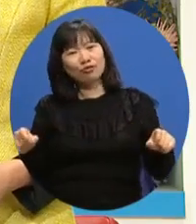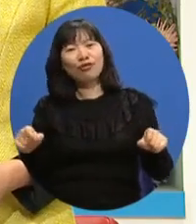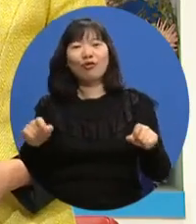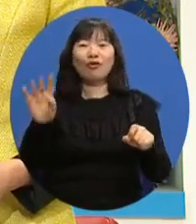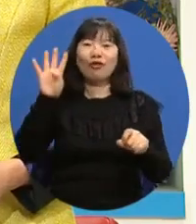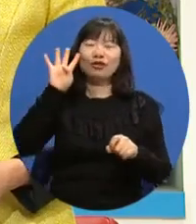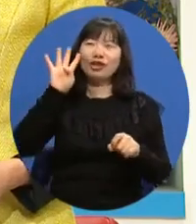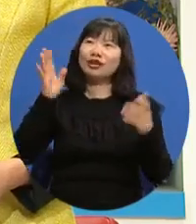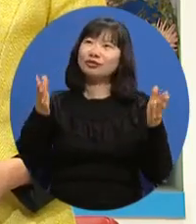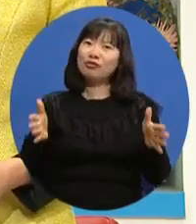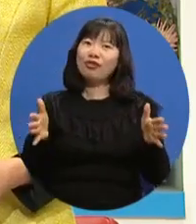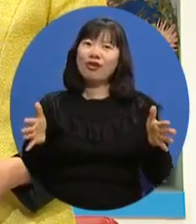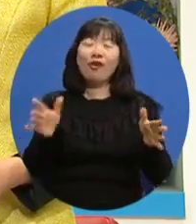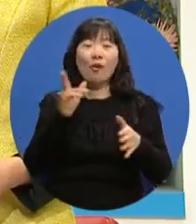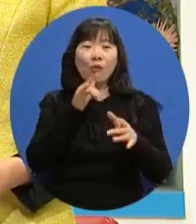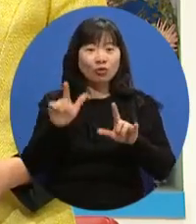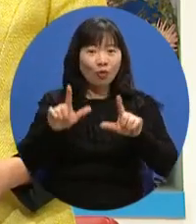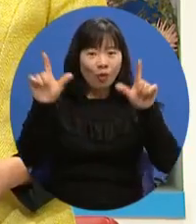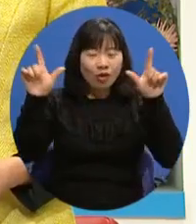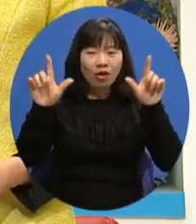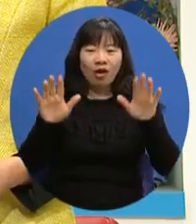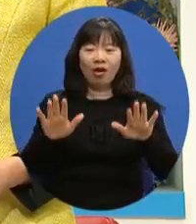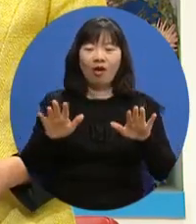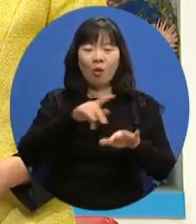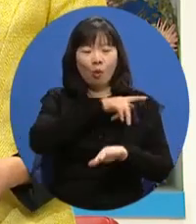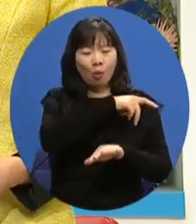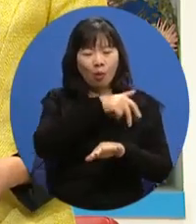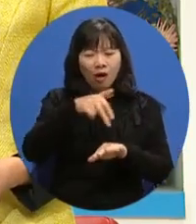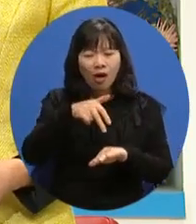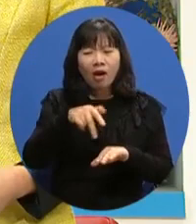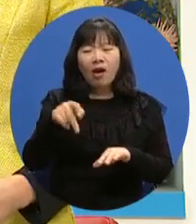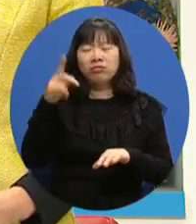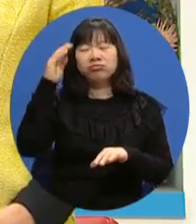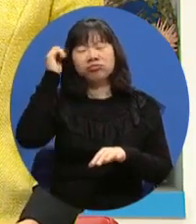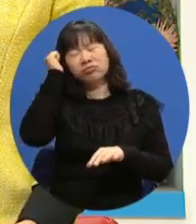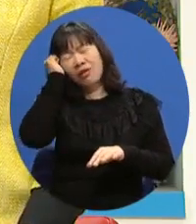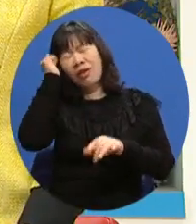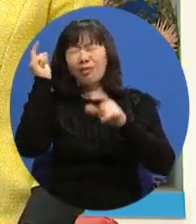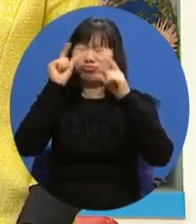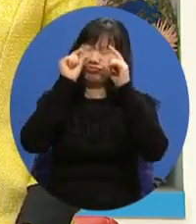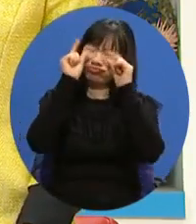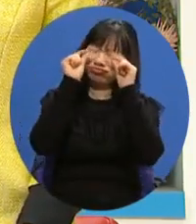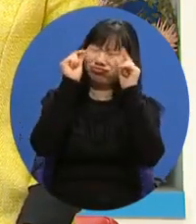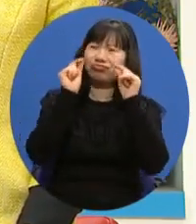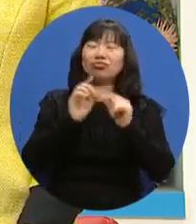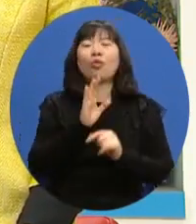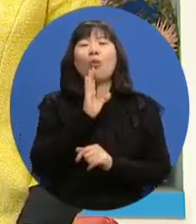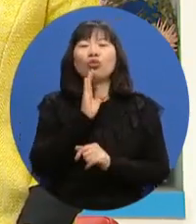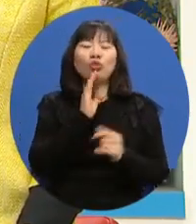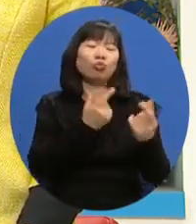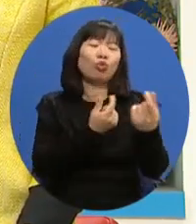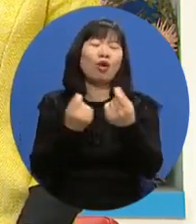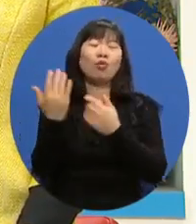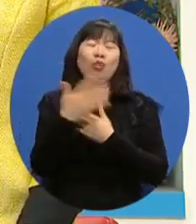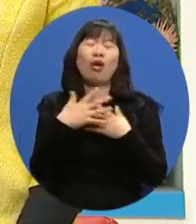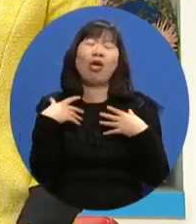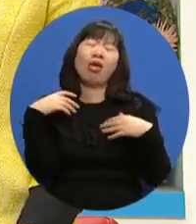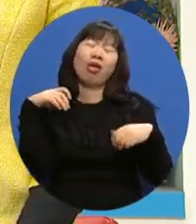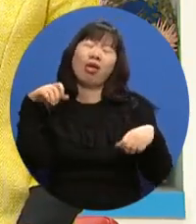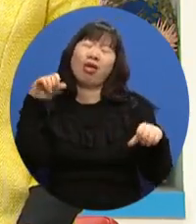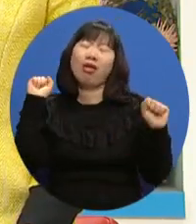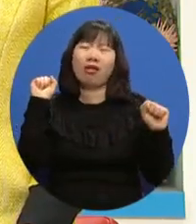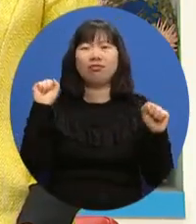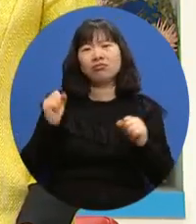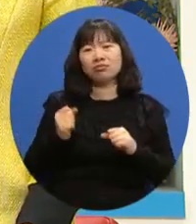그쵸. 근데 월요일 날 나오려고 하는데 잠을 못 잤어요, 제가. 맞아요. 다 그렇죠. 몸도 좀 찌뿌둥하고요. 네.